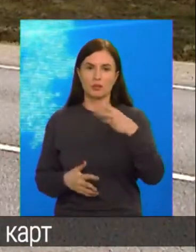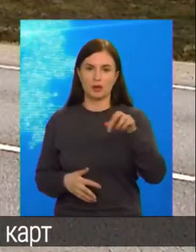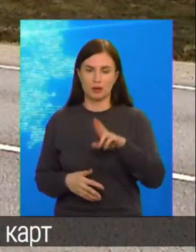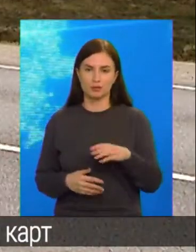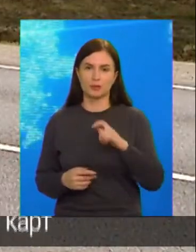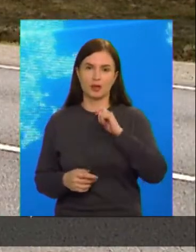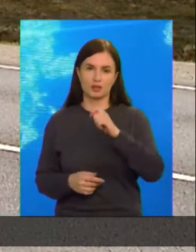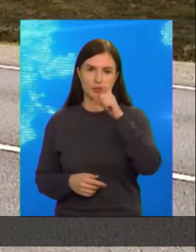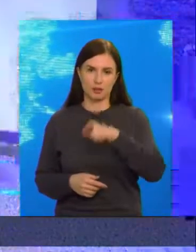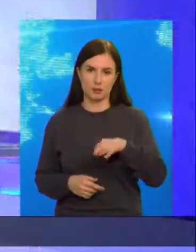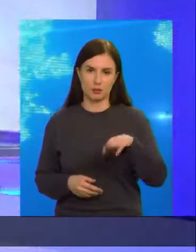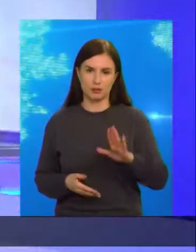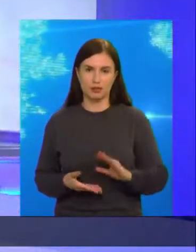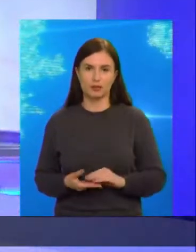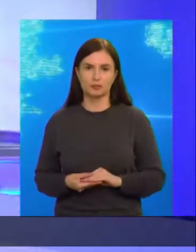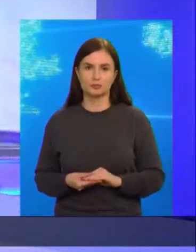Евгений Молчанов, ОТВ.